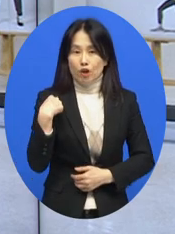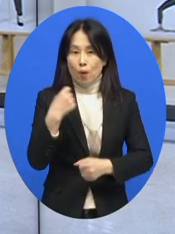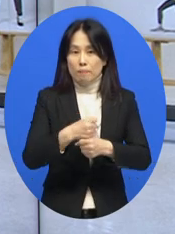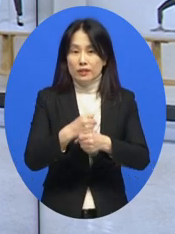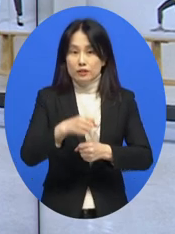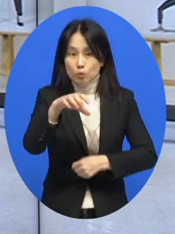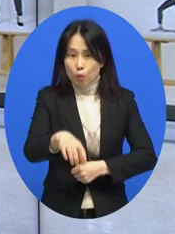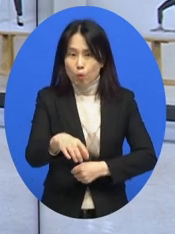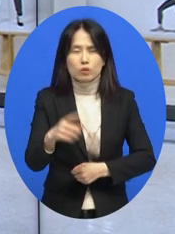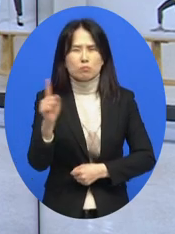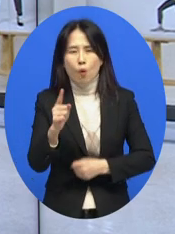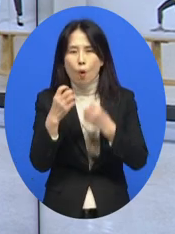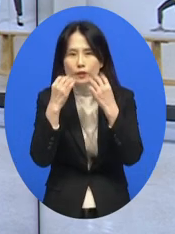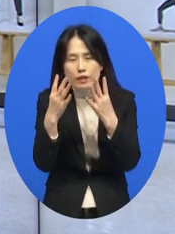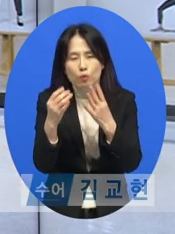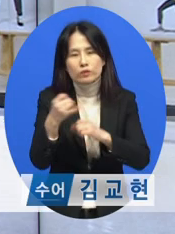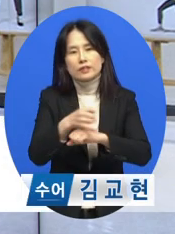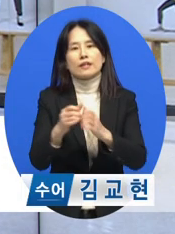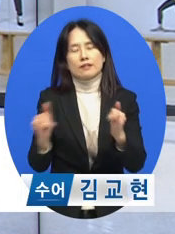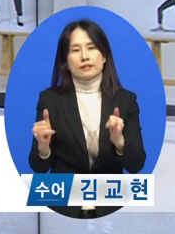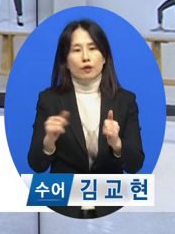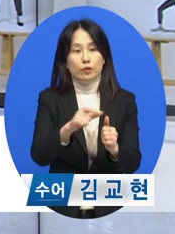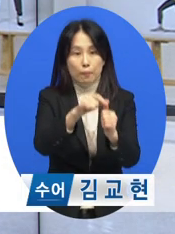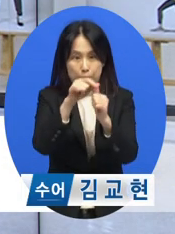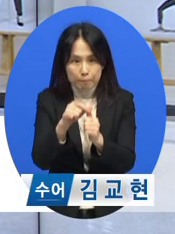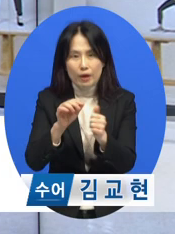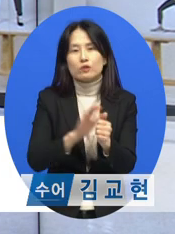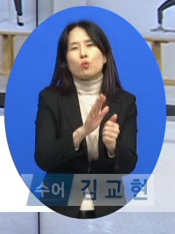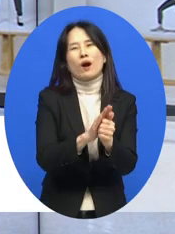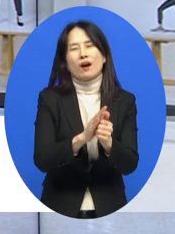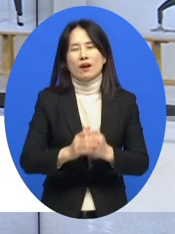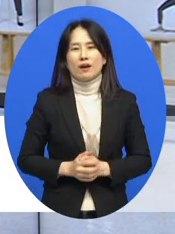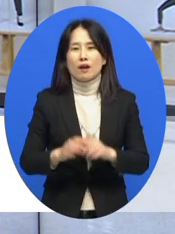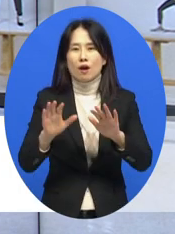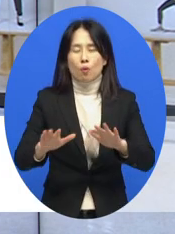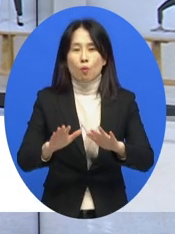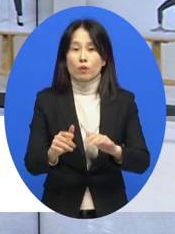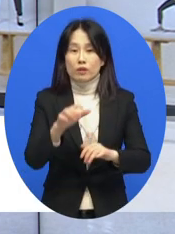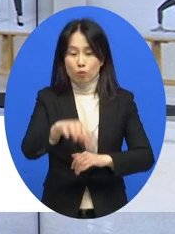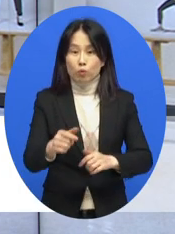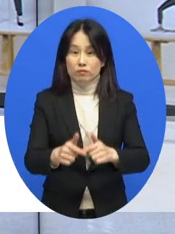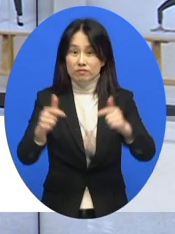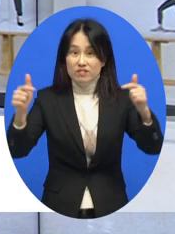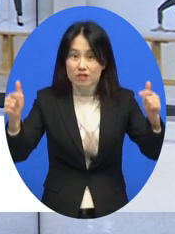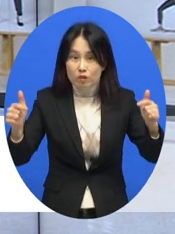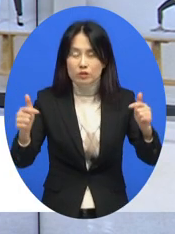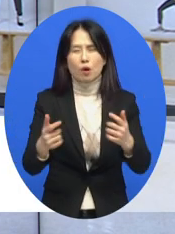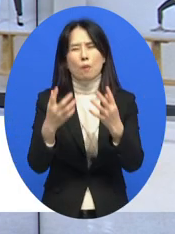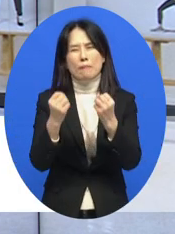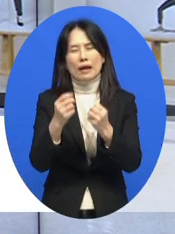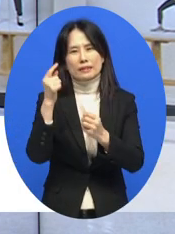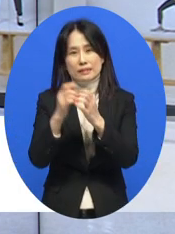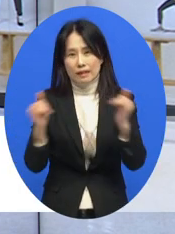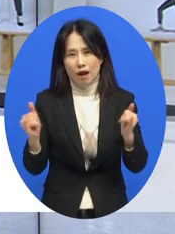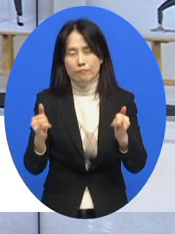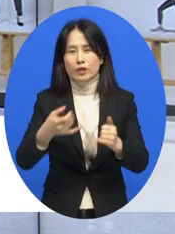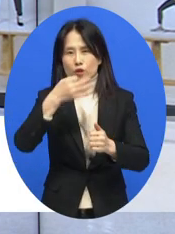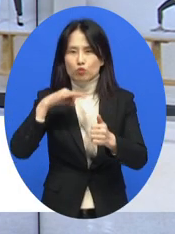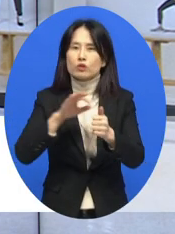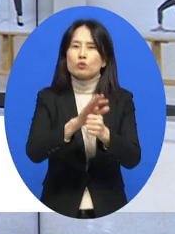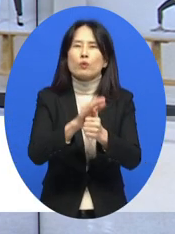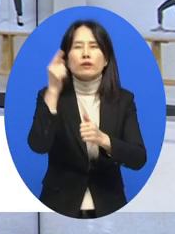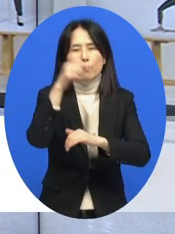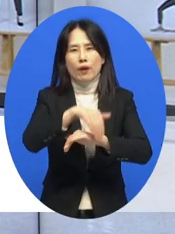경제 패션 창작 스튜디오는 신진 디자이너들을 발굴해 지원하고 있는 곳인데요 올해는 공간을 조금 넓혀서 더 많은